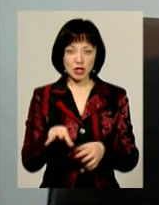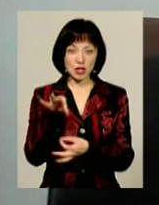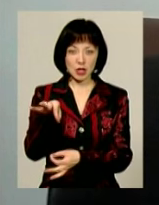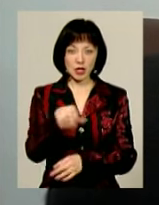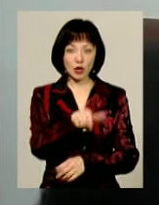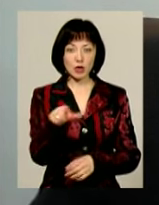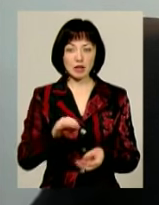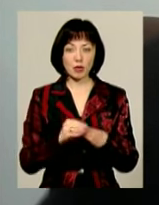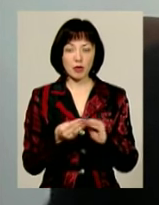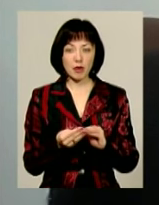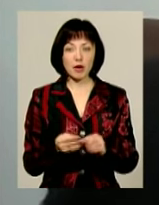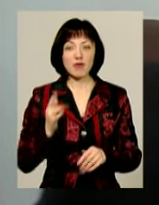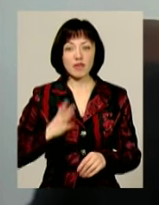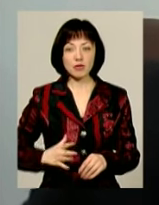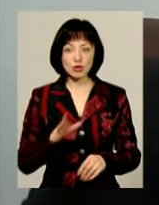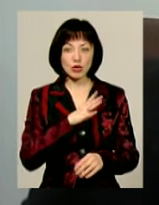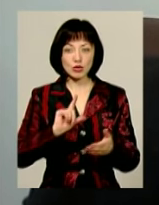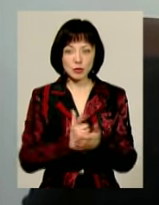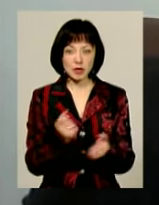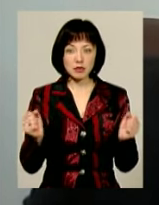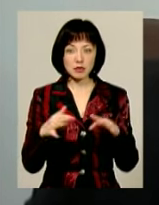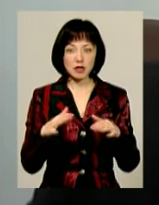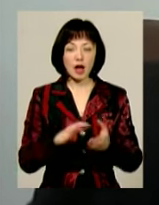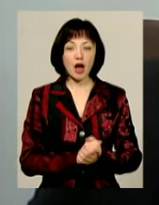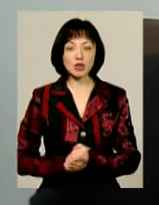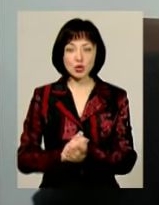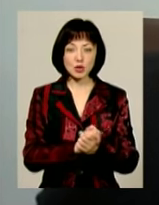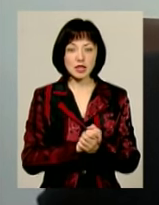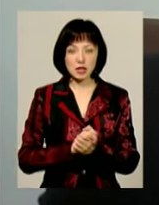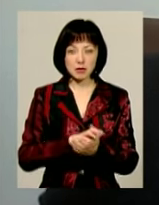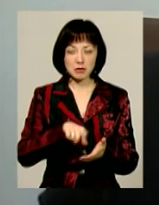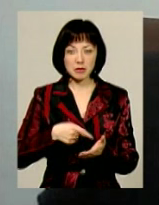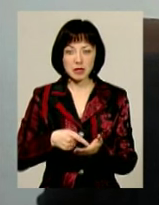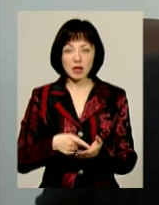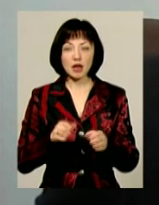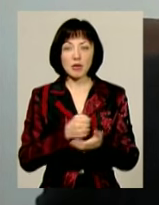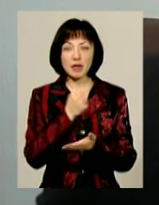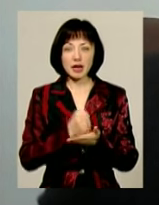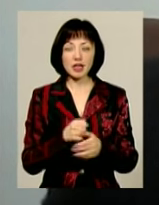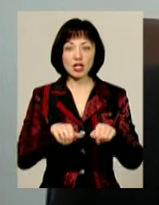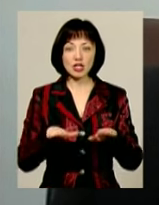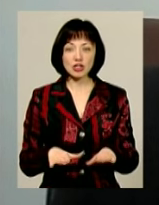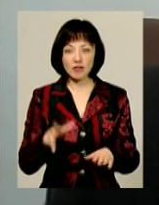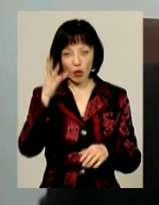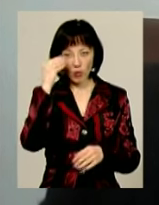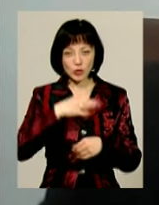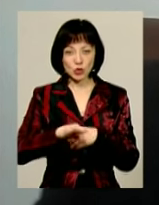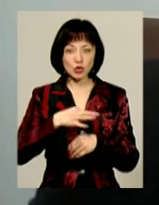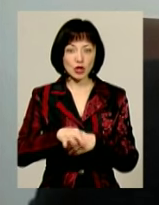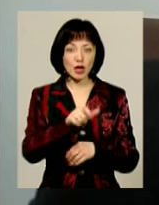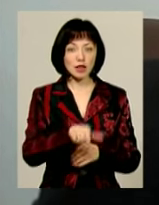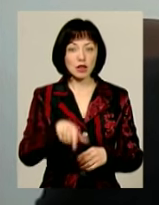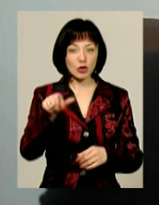один з проблемами. Тому ми вимушені були опять зібрати асоціацію. Ми прийняли рішення, що враховуючи таке знущання над